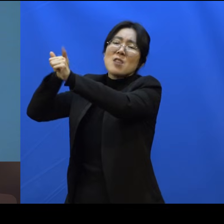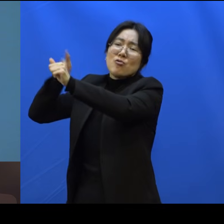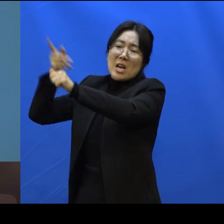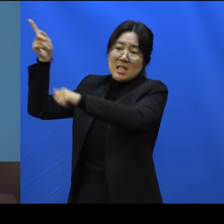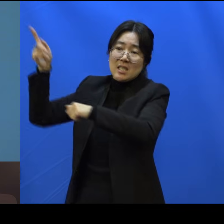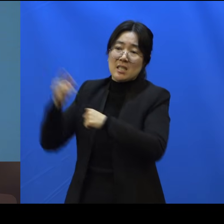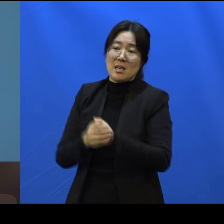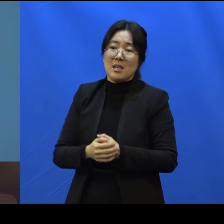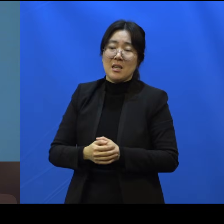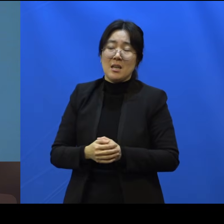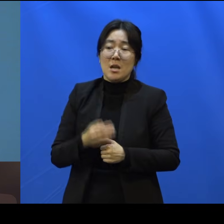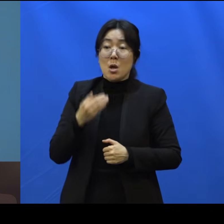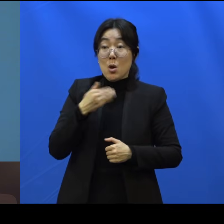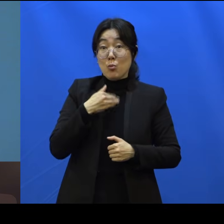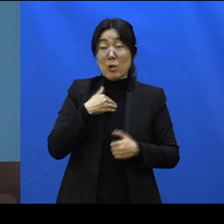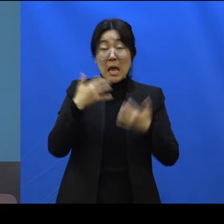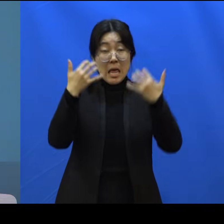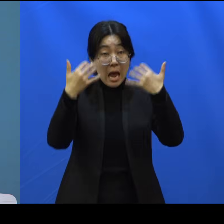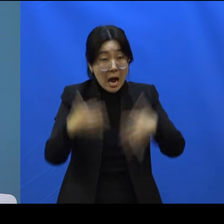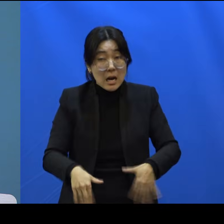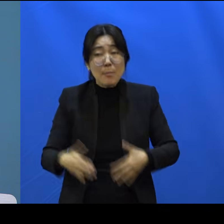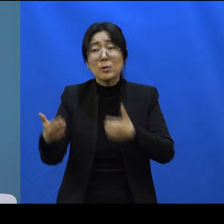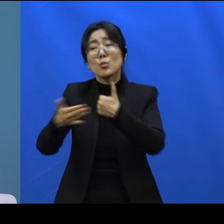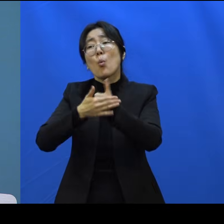우리의 연약함을 도우신다는 거예요.